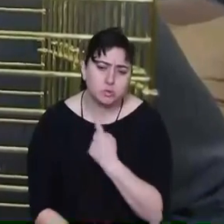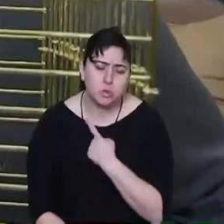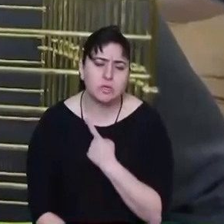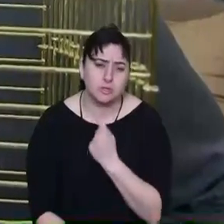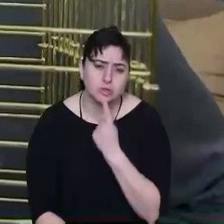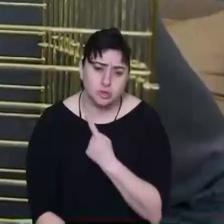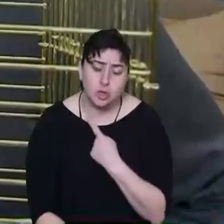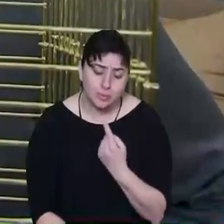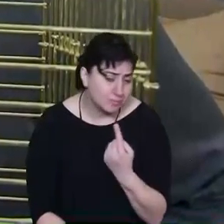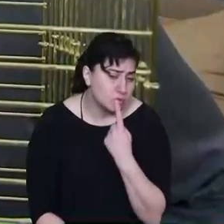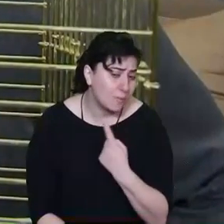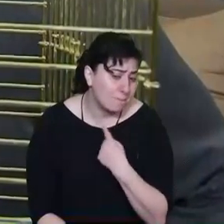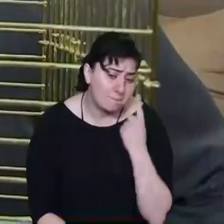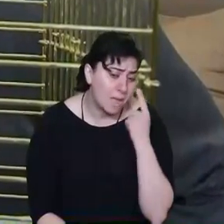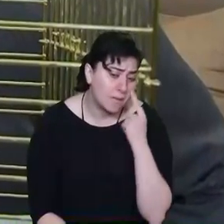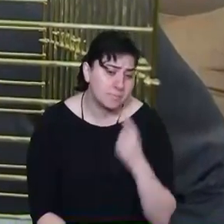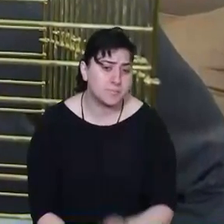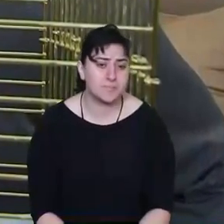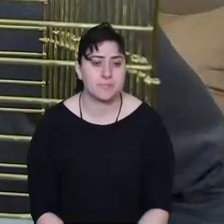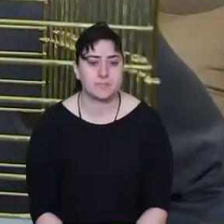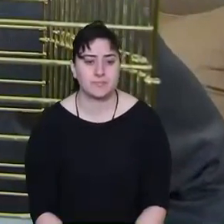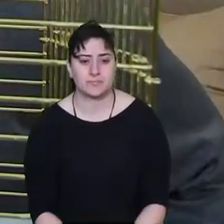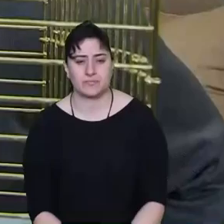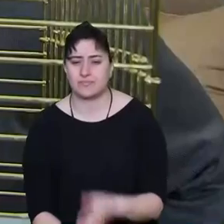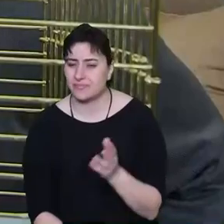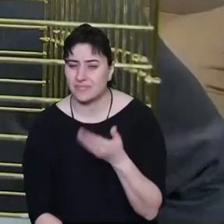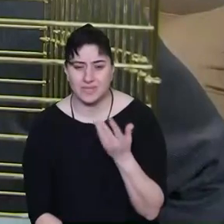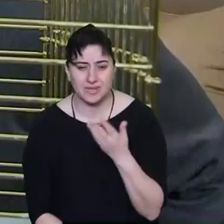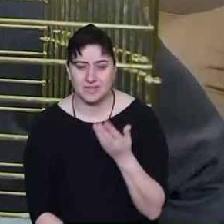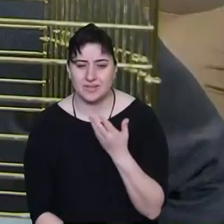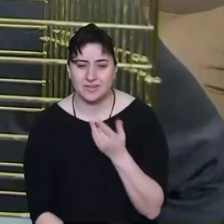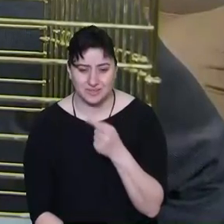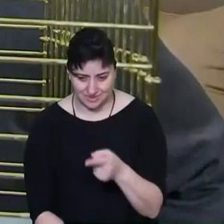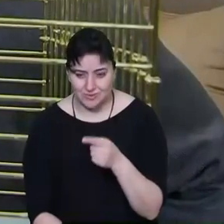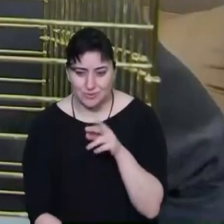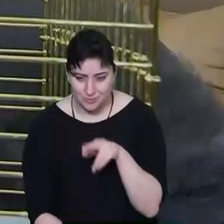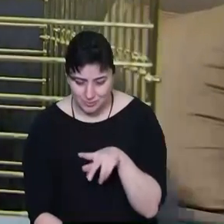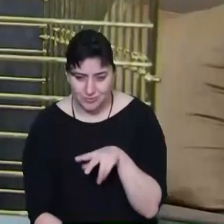söyle, bir söyle. Hele bir söyle bir yüzüme söyle. Ana, kıstın mı?